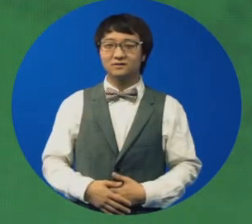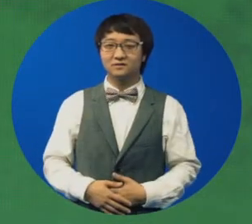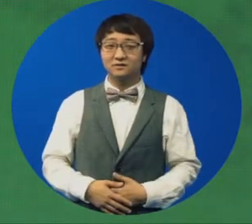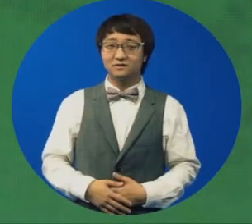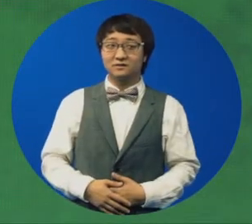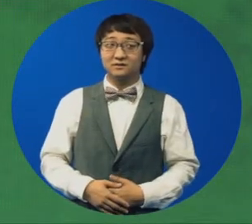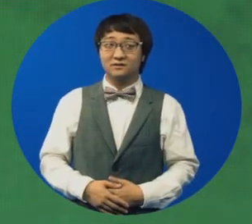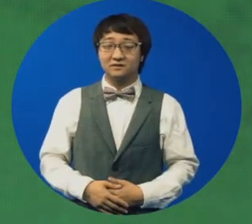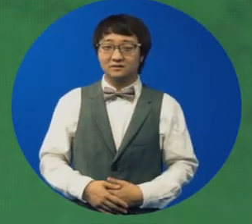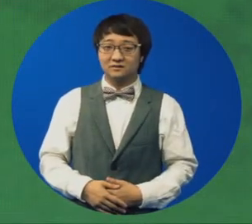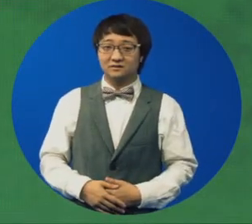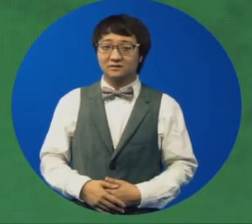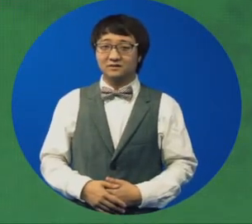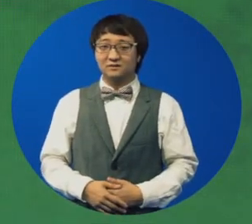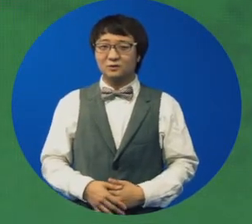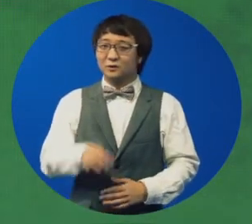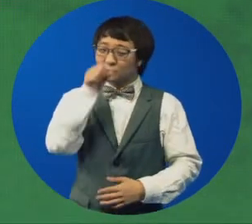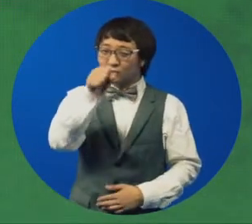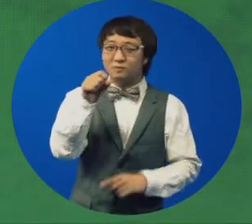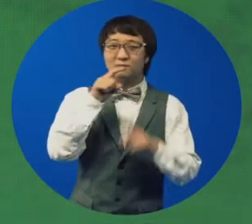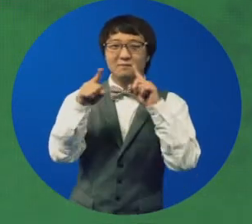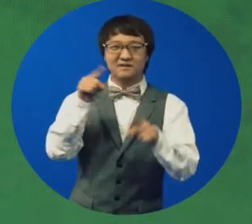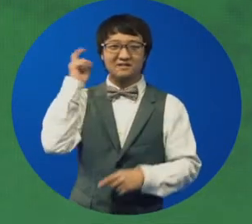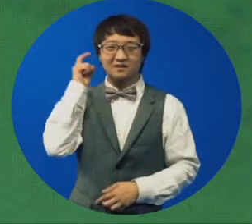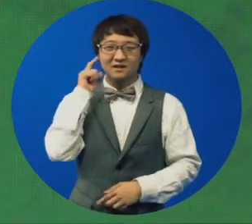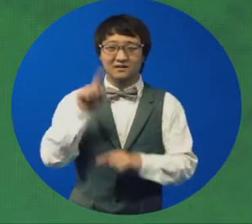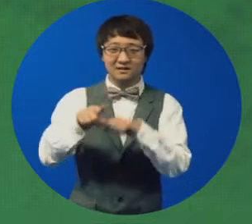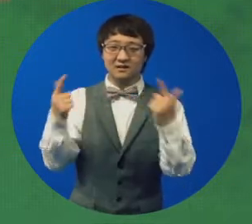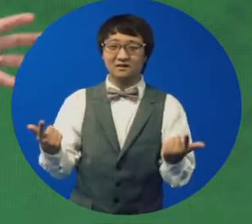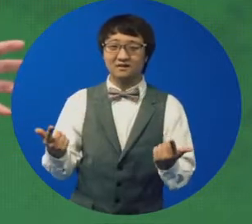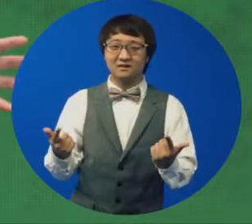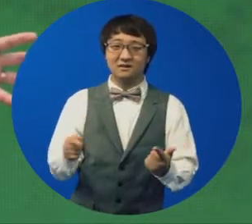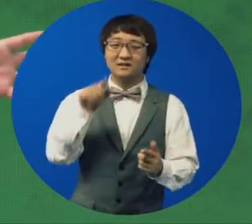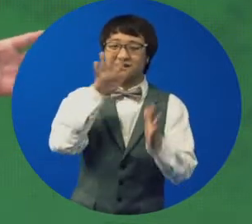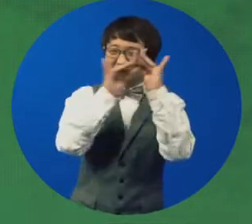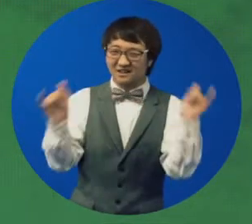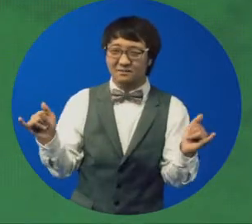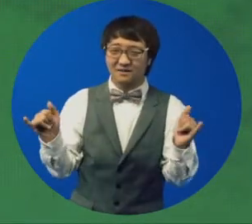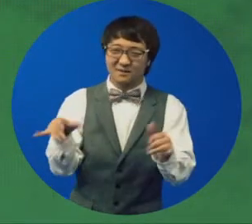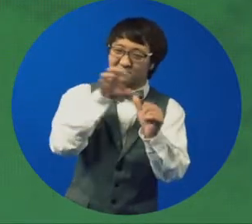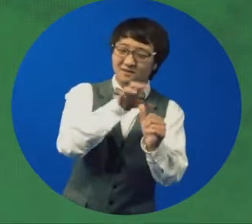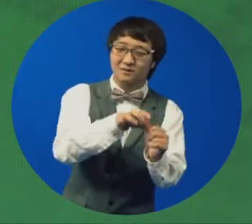칭찬만 받는 게 아니에요. 이 사람에게 잘하면 이 사람에게 비난받고